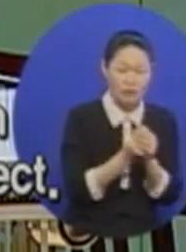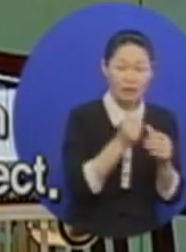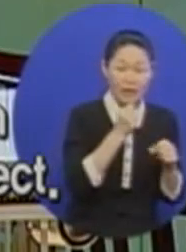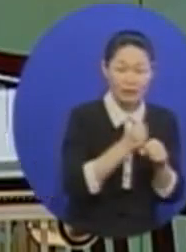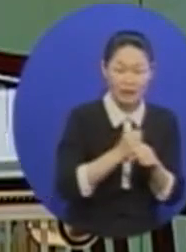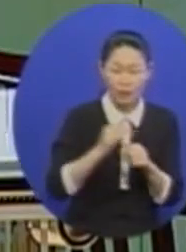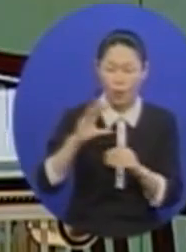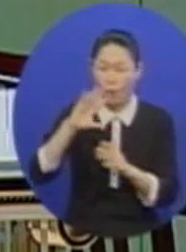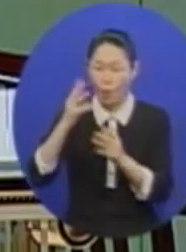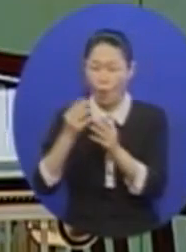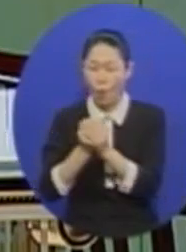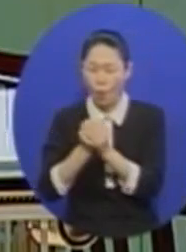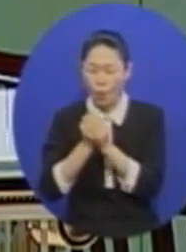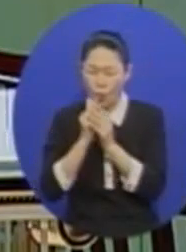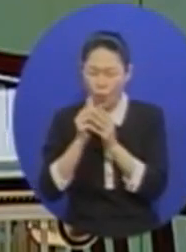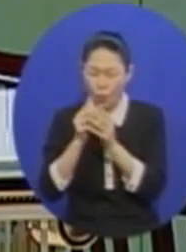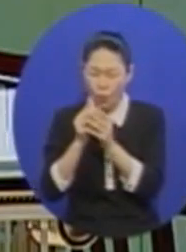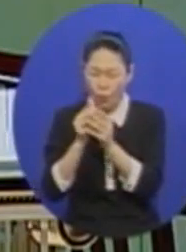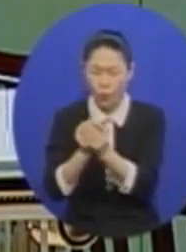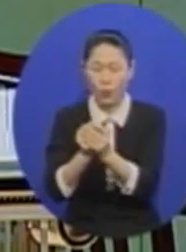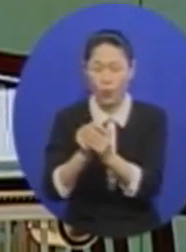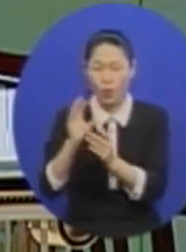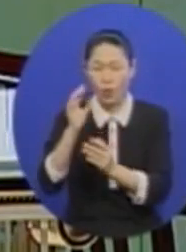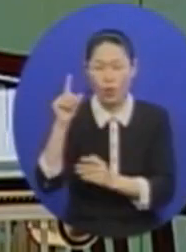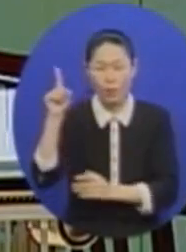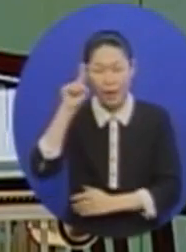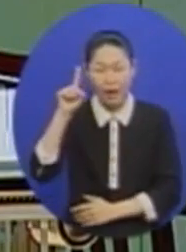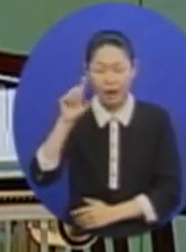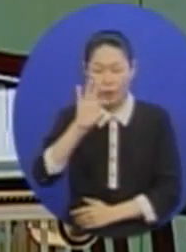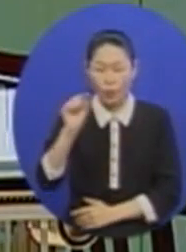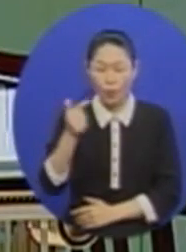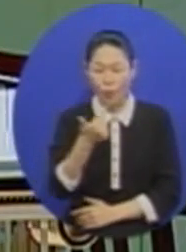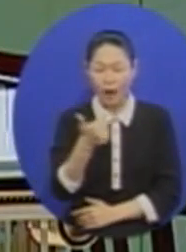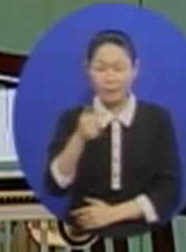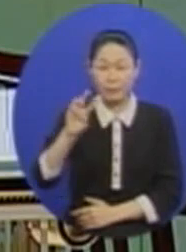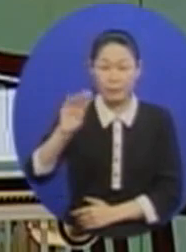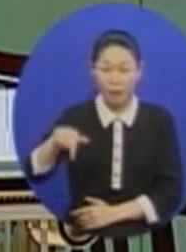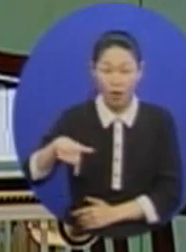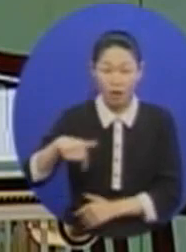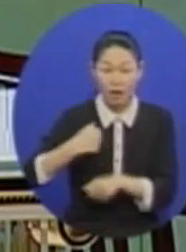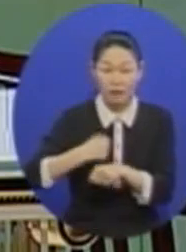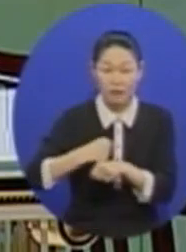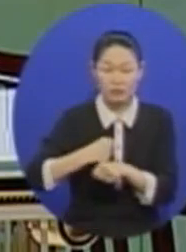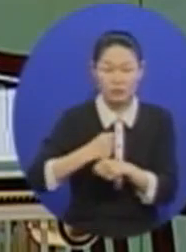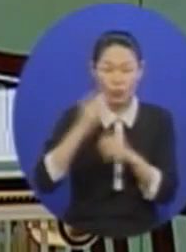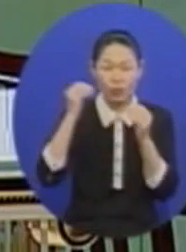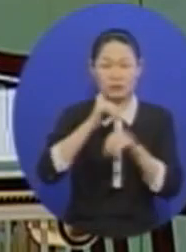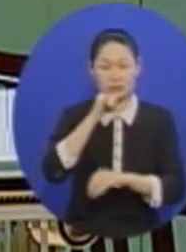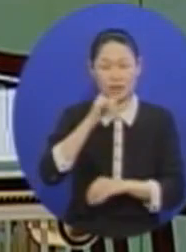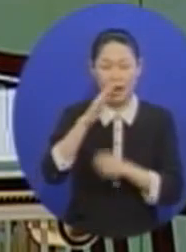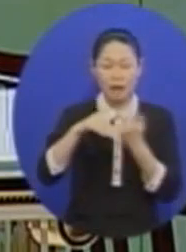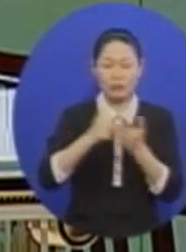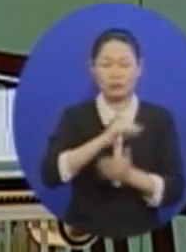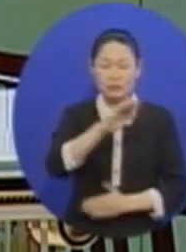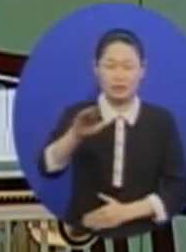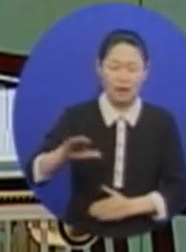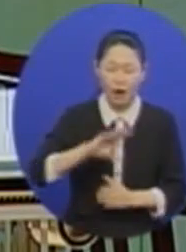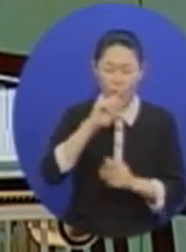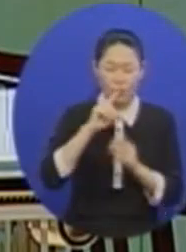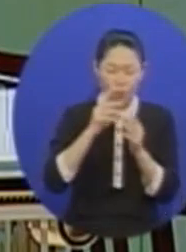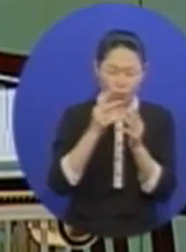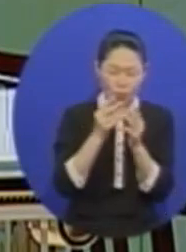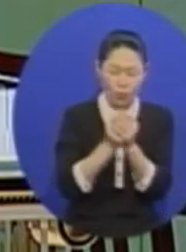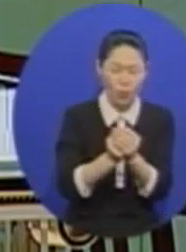여러분 하나님은 우리가 완벽하게 되는 것을 하나님이 목표로 삼지 않으세요 왜 그건